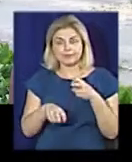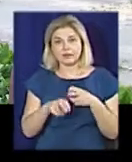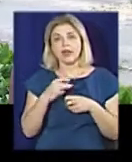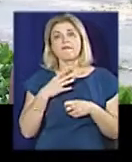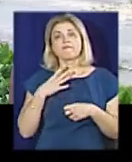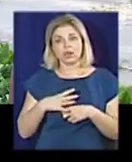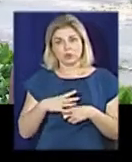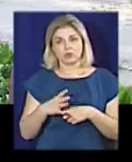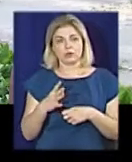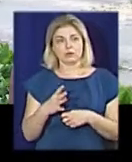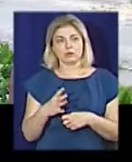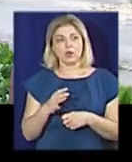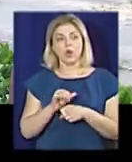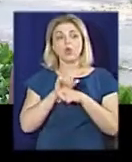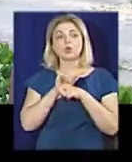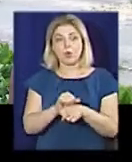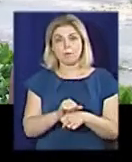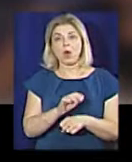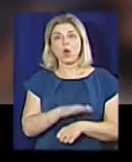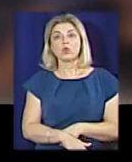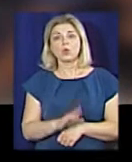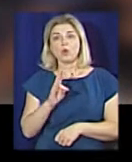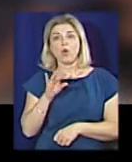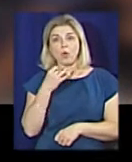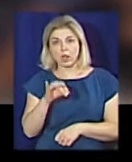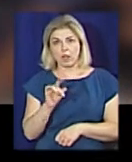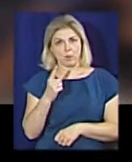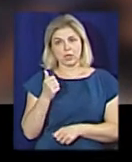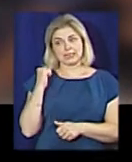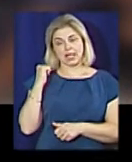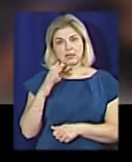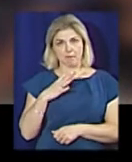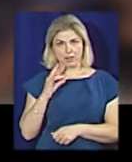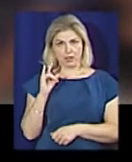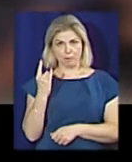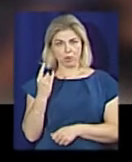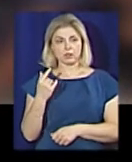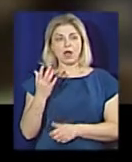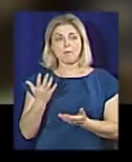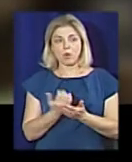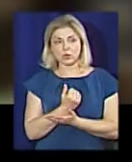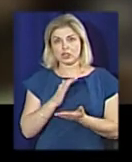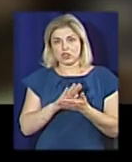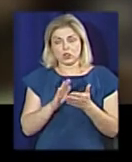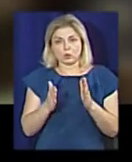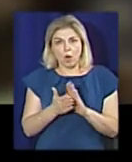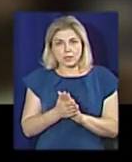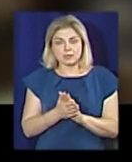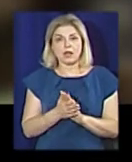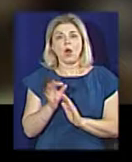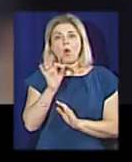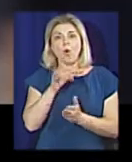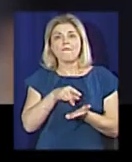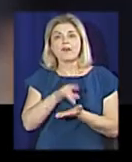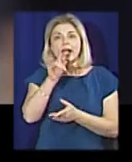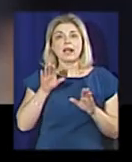была просто тормозить ногой, потому что сзади у меня был ребенок. Мы были заручниками ситуации щодо